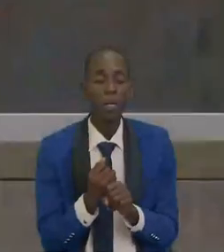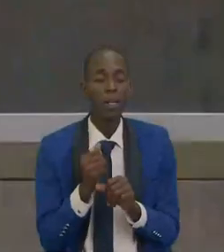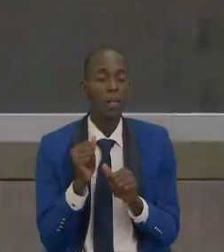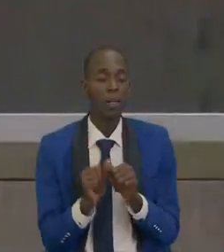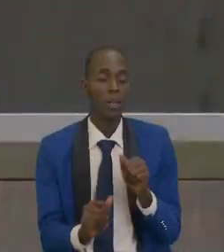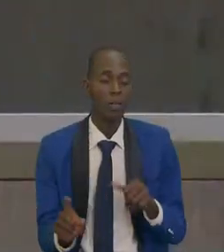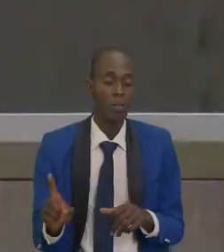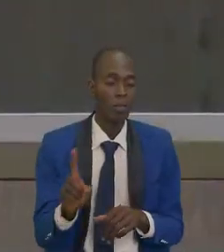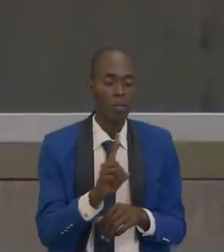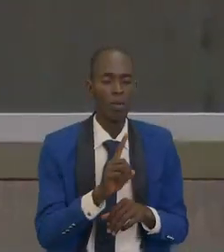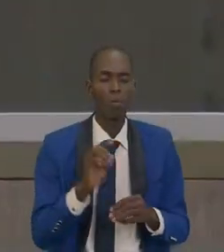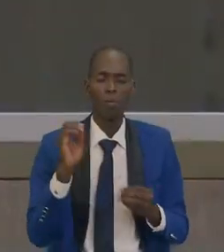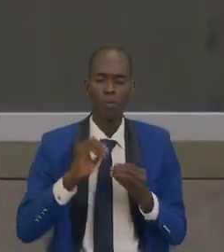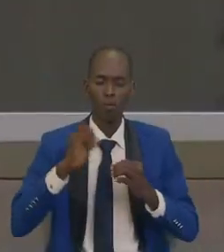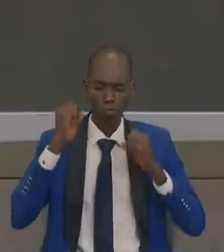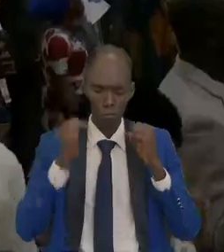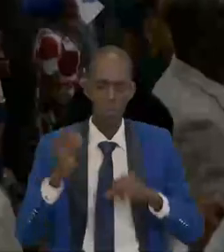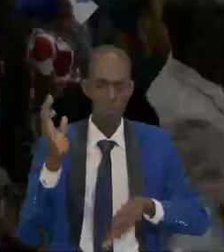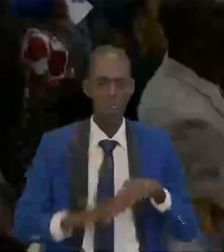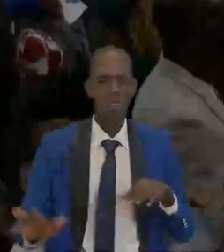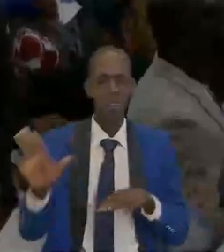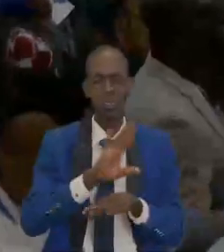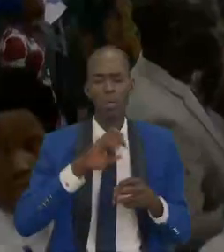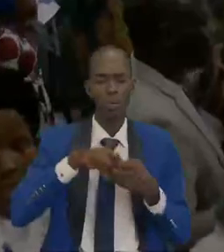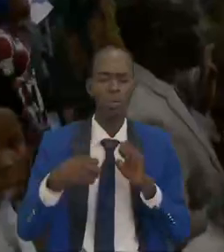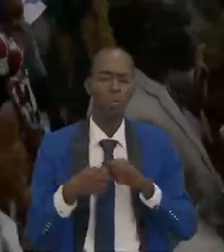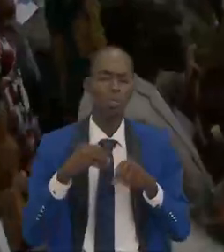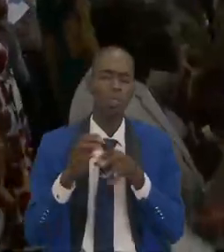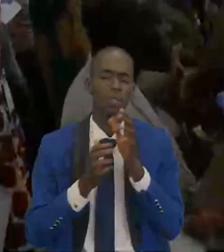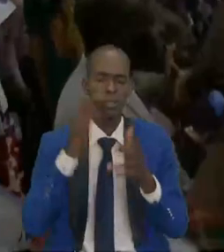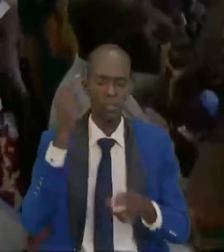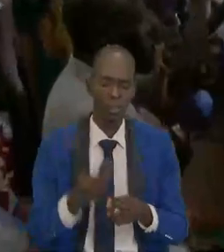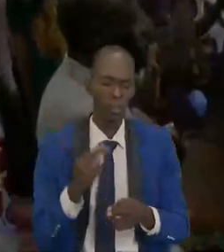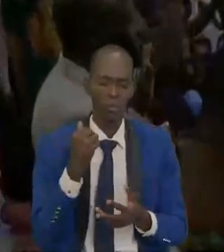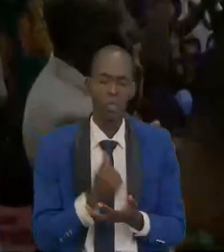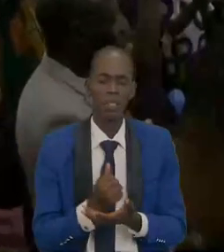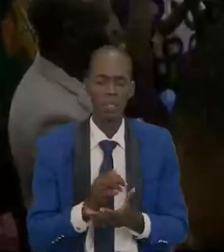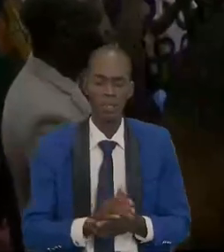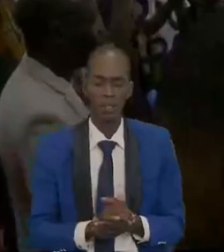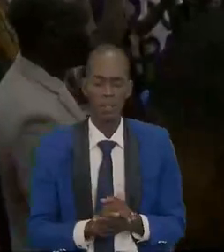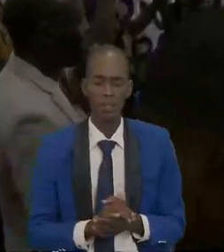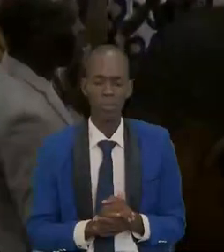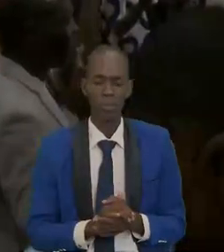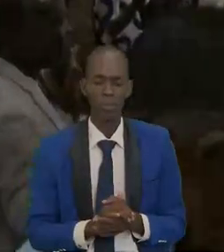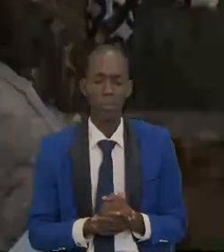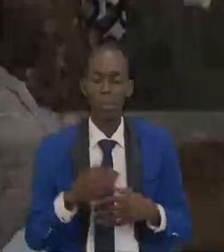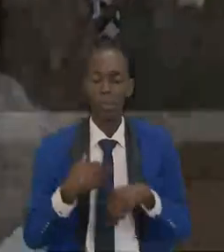Fais de chacun, rends chacun plus fort que ses circonstances.